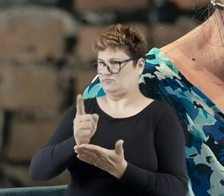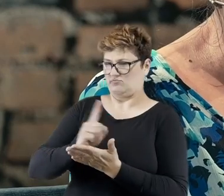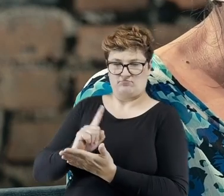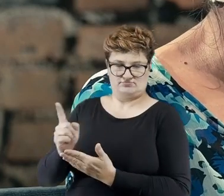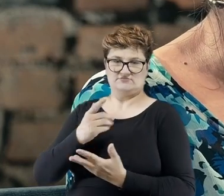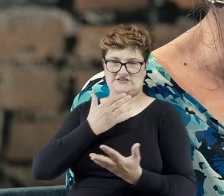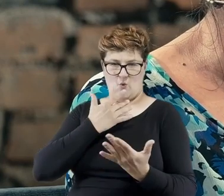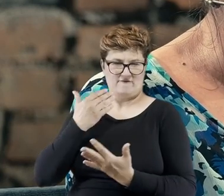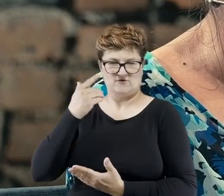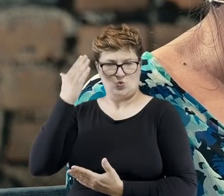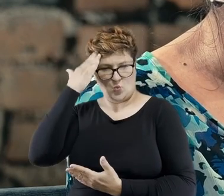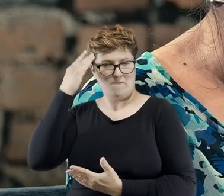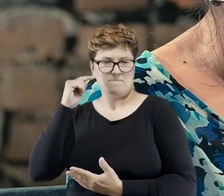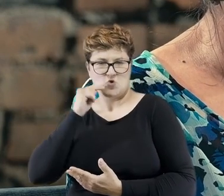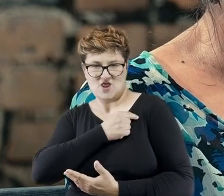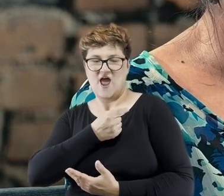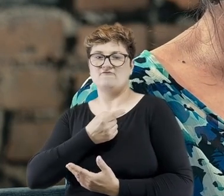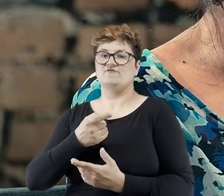Tak, czyli potrafiła pewne rzeczy załatwić,